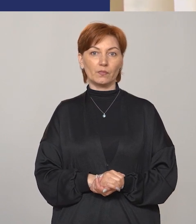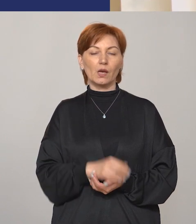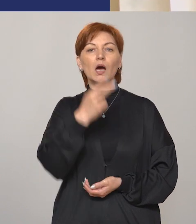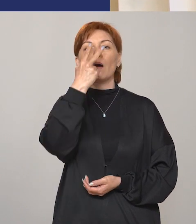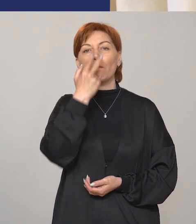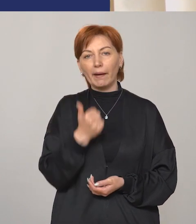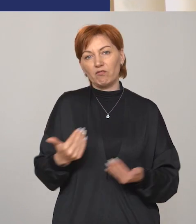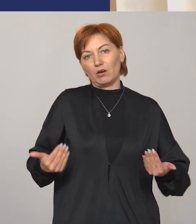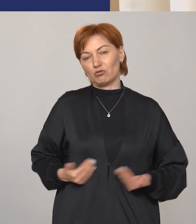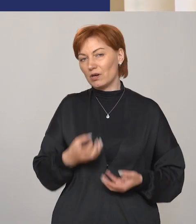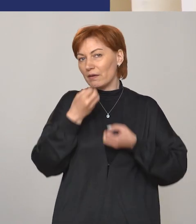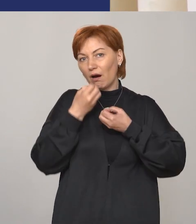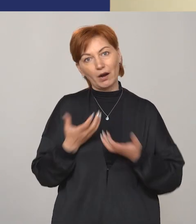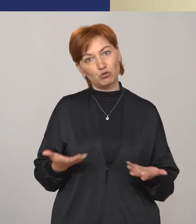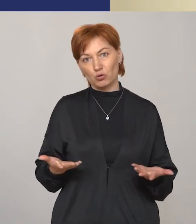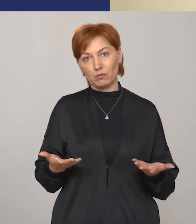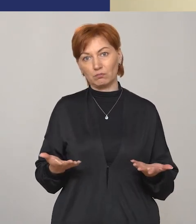Привык жить хорошо.